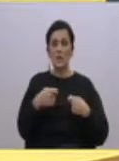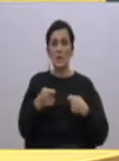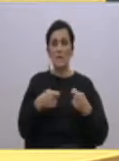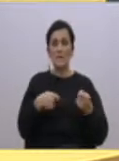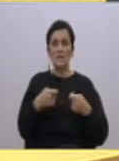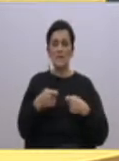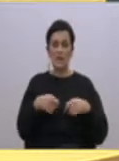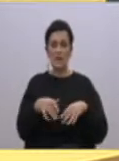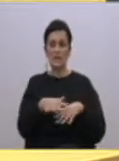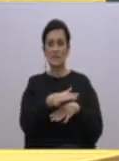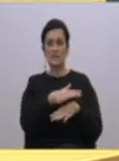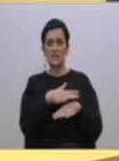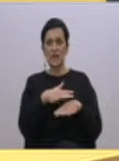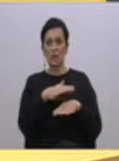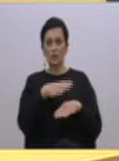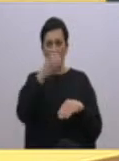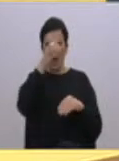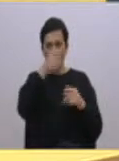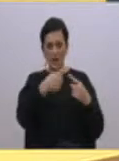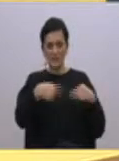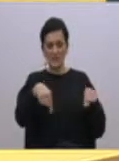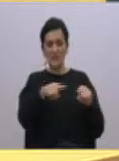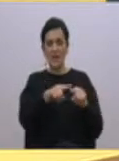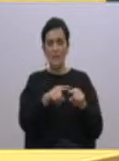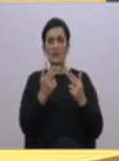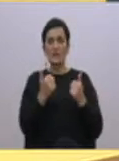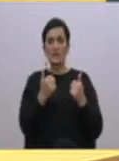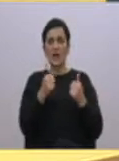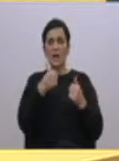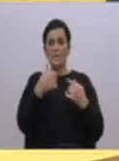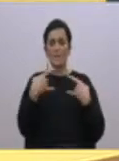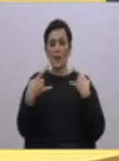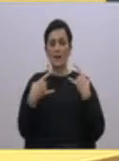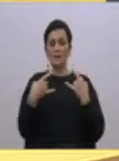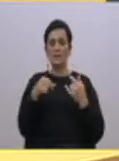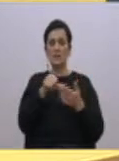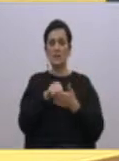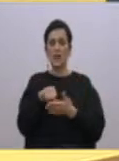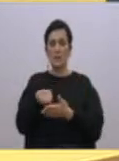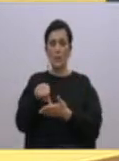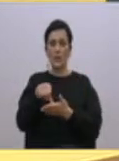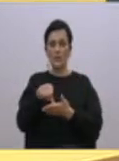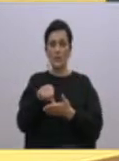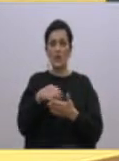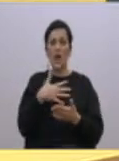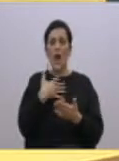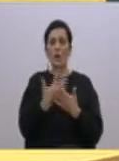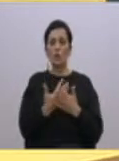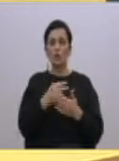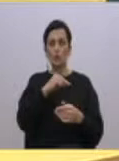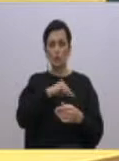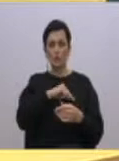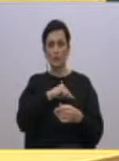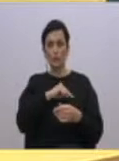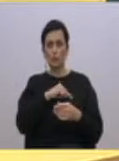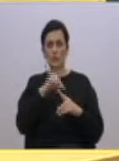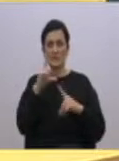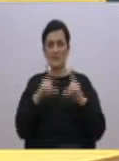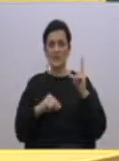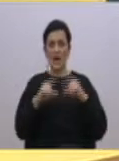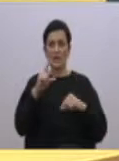სექტორის, აკადემიური წრეების და მედიის წარმომადგენლები. აქტიურად მუშაობდით